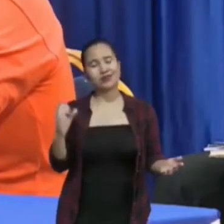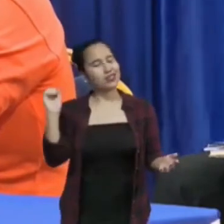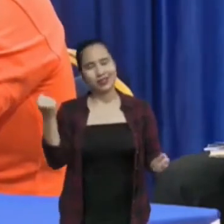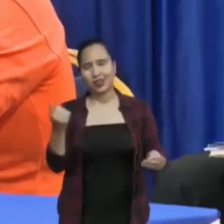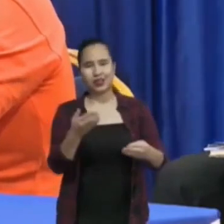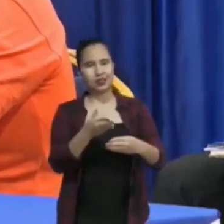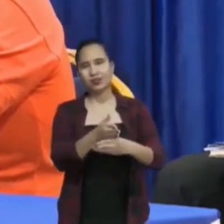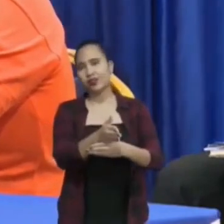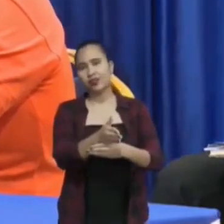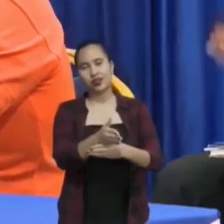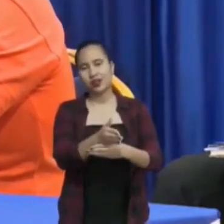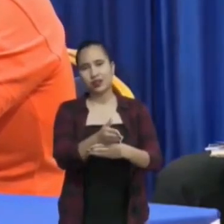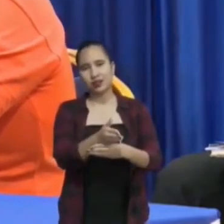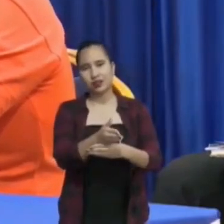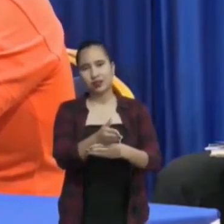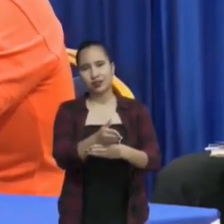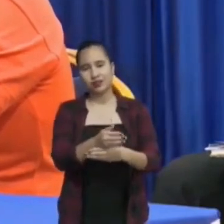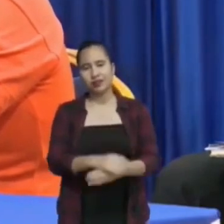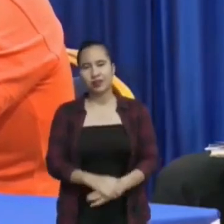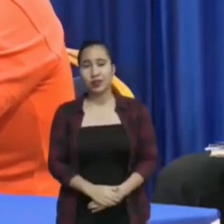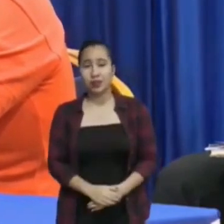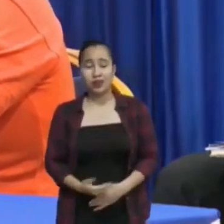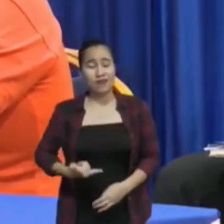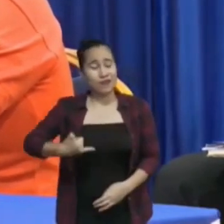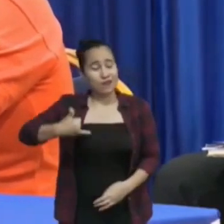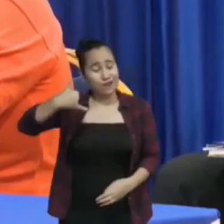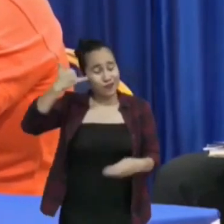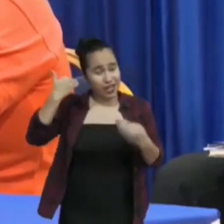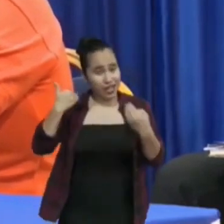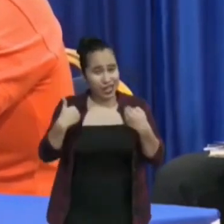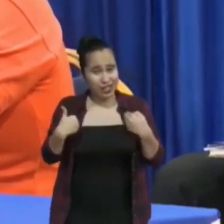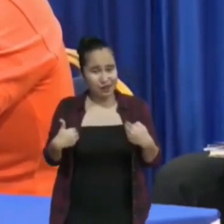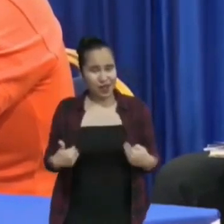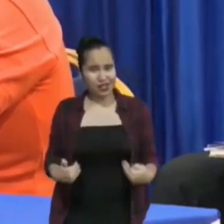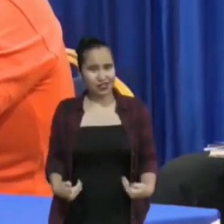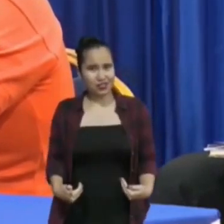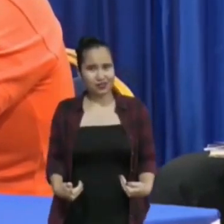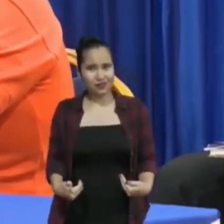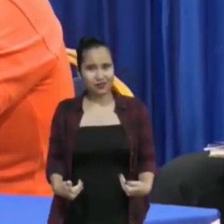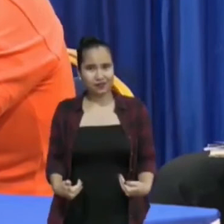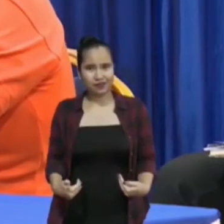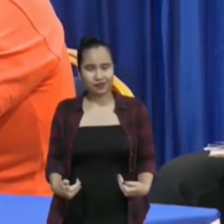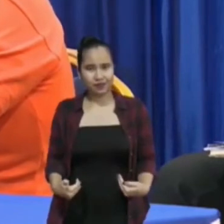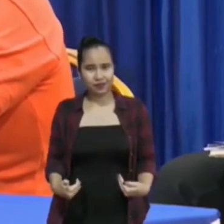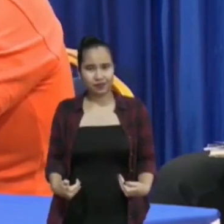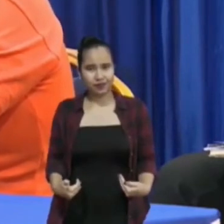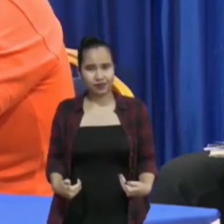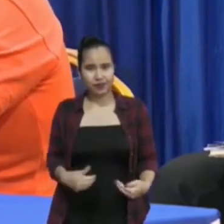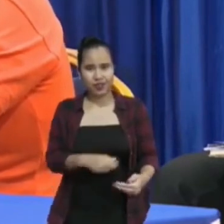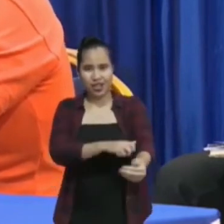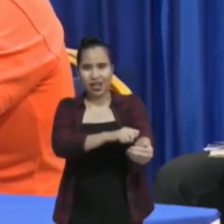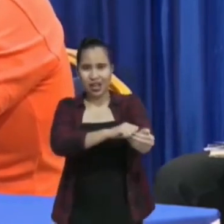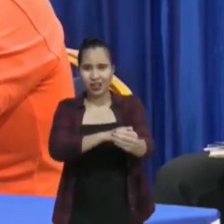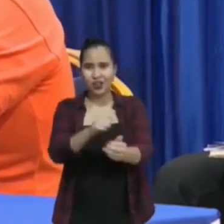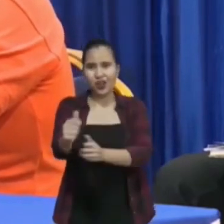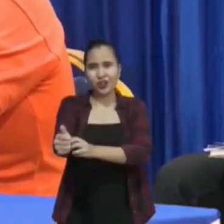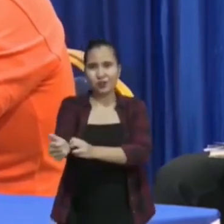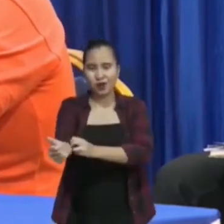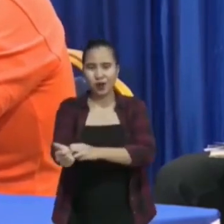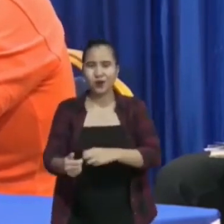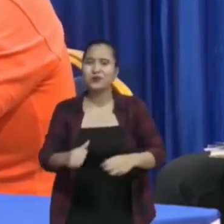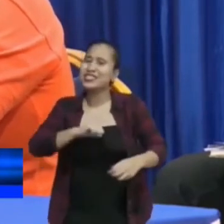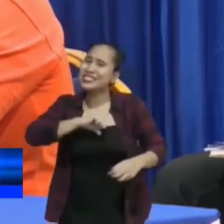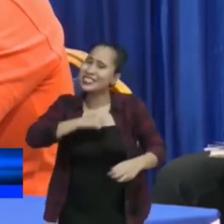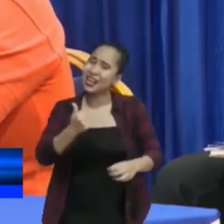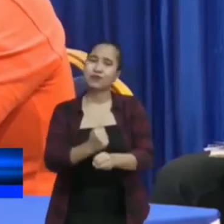doorgaan. We hebben een heleboel mensen die zelf de handen uit de mouw moeten steken. En